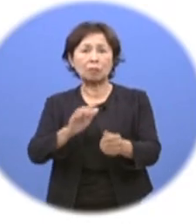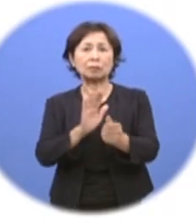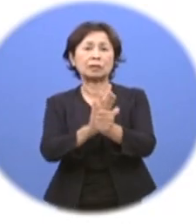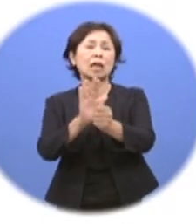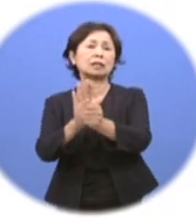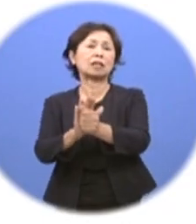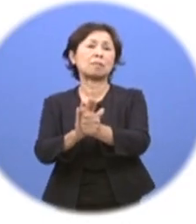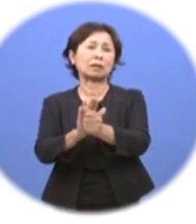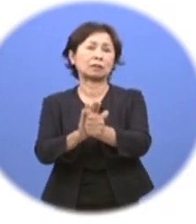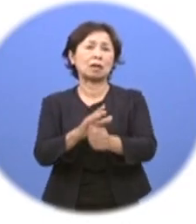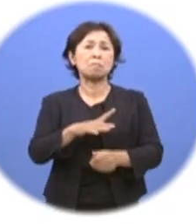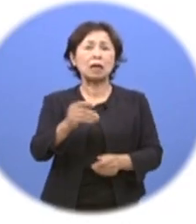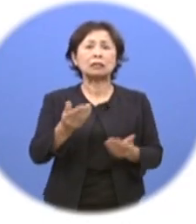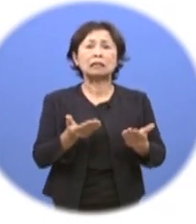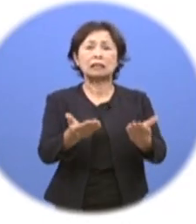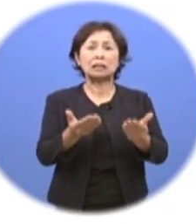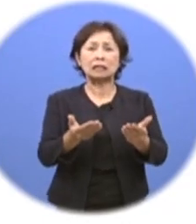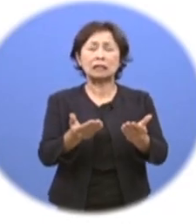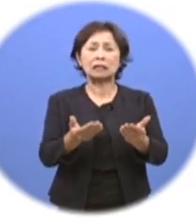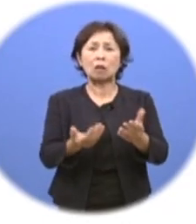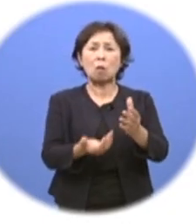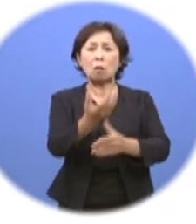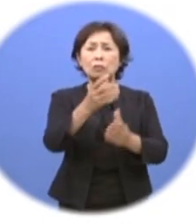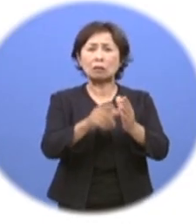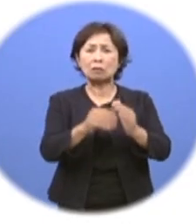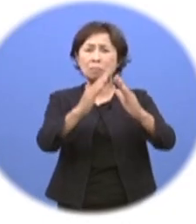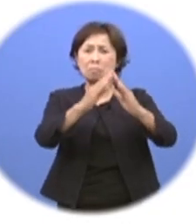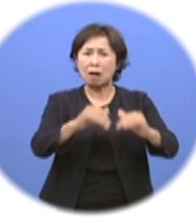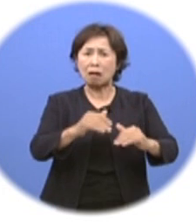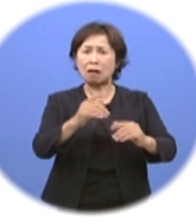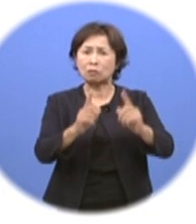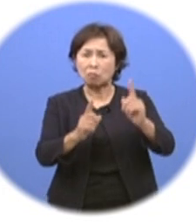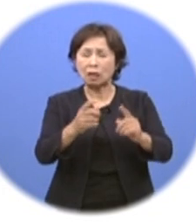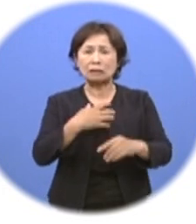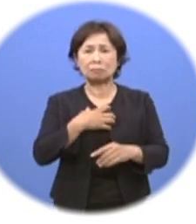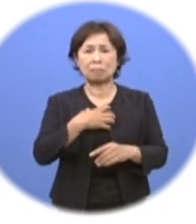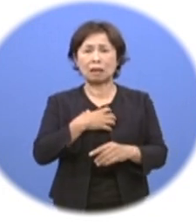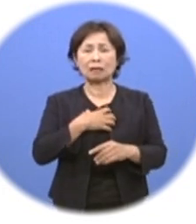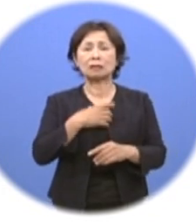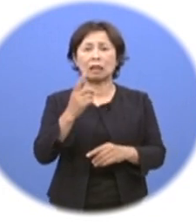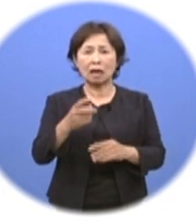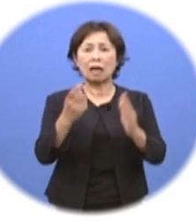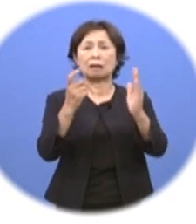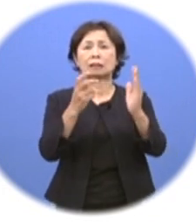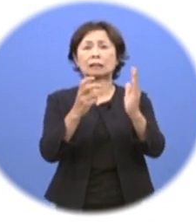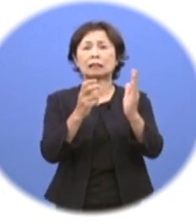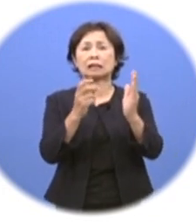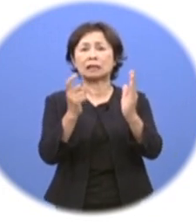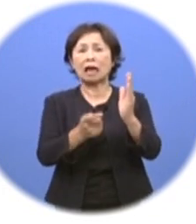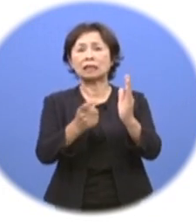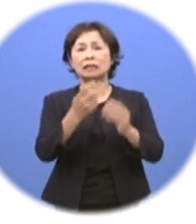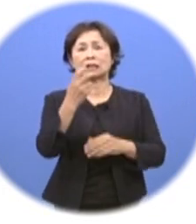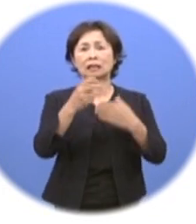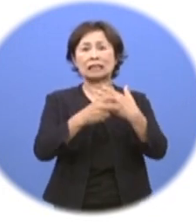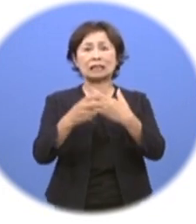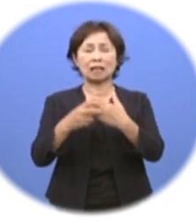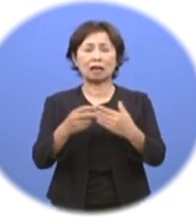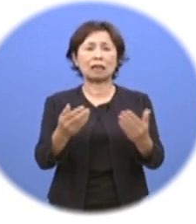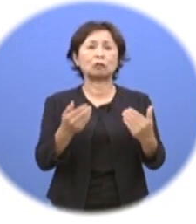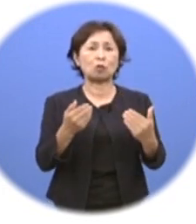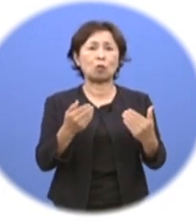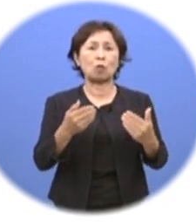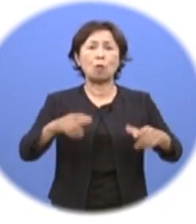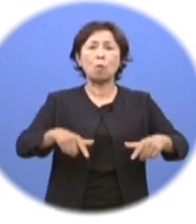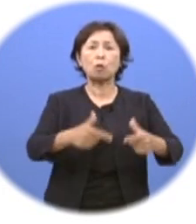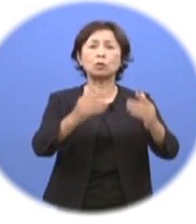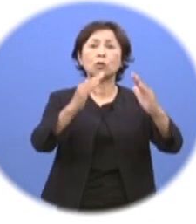地震が来た時にご自宅が大丈夫なのかどうか知るために耐震診断を行う必要がありますが木造住宅については無料で受けられ